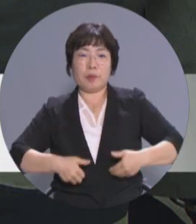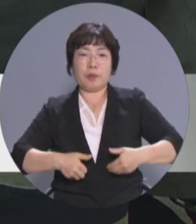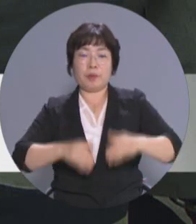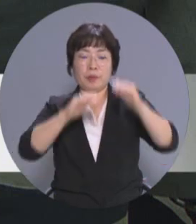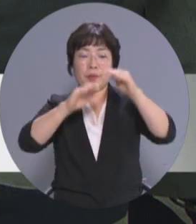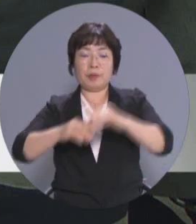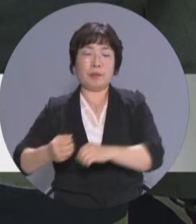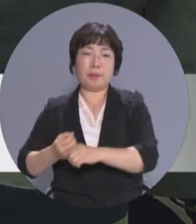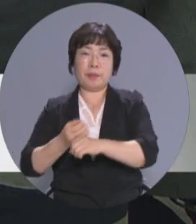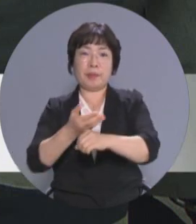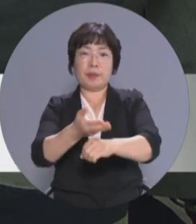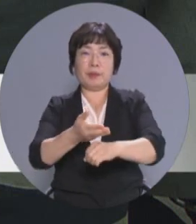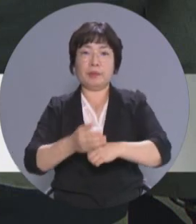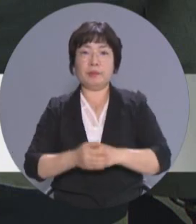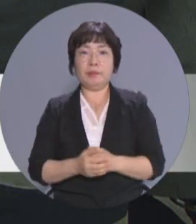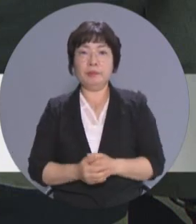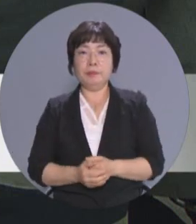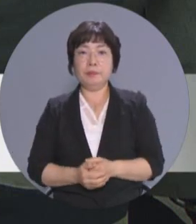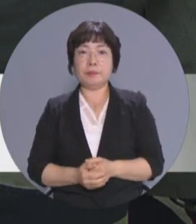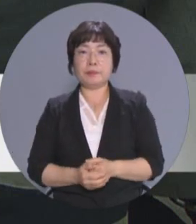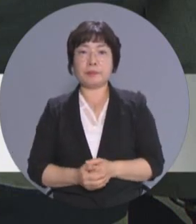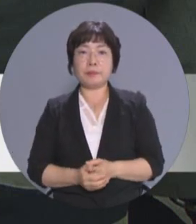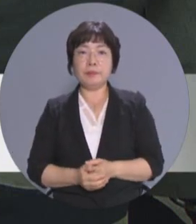목소리가 나오고 있습니다. 김단비 기자입니다.